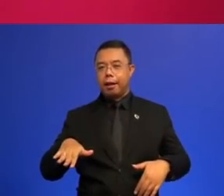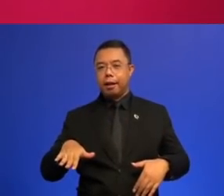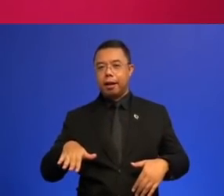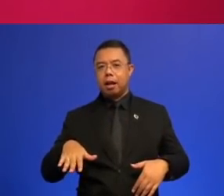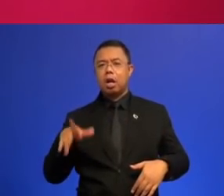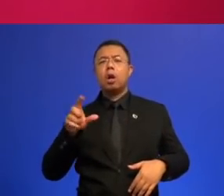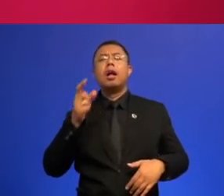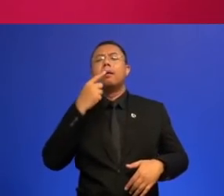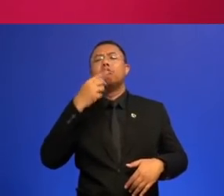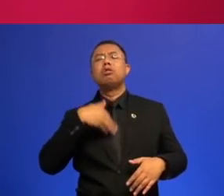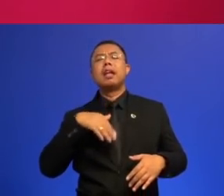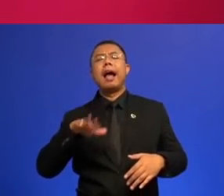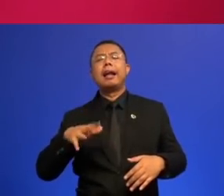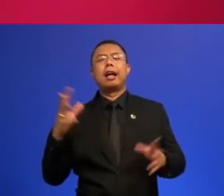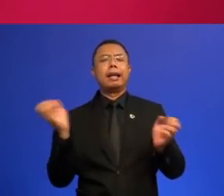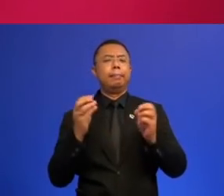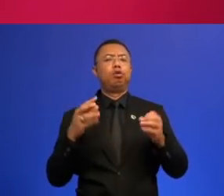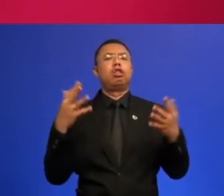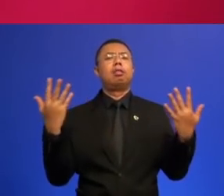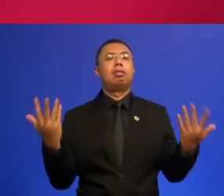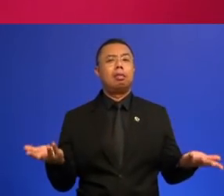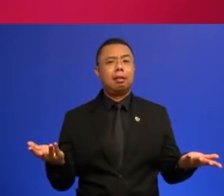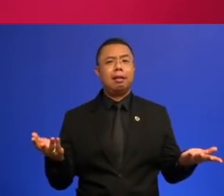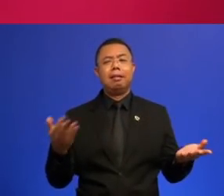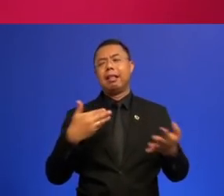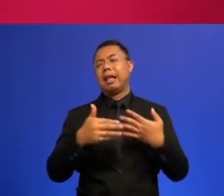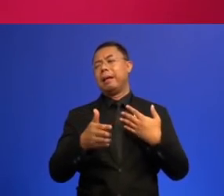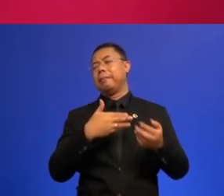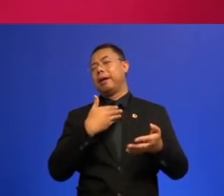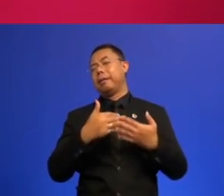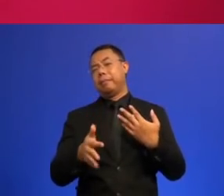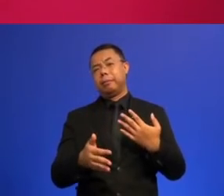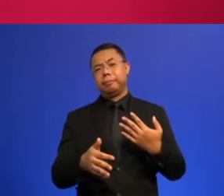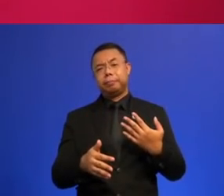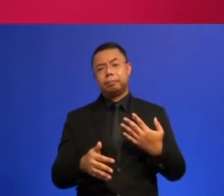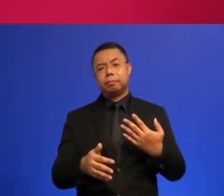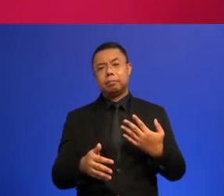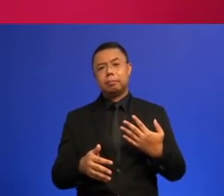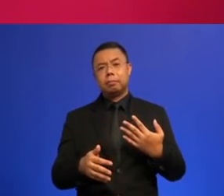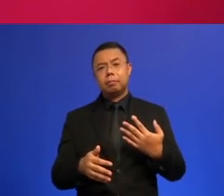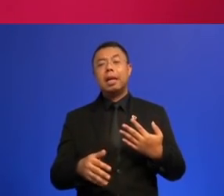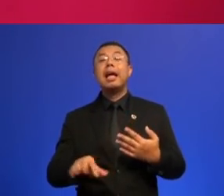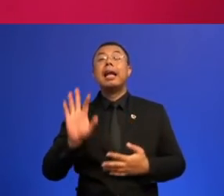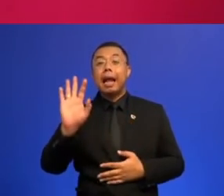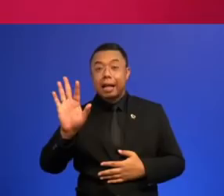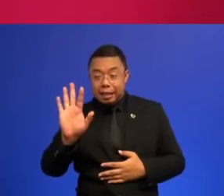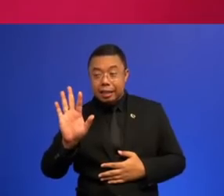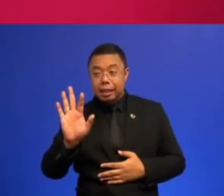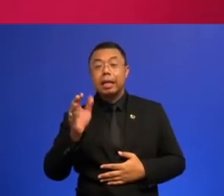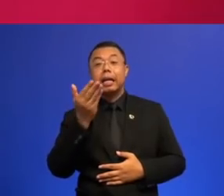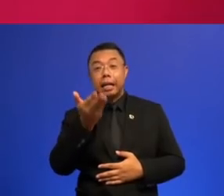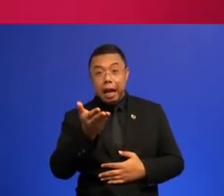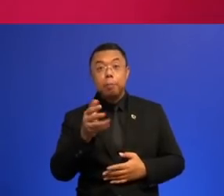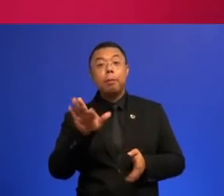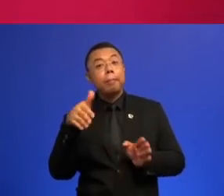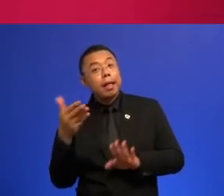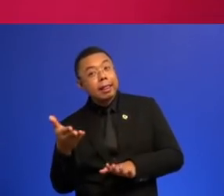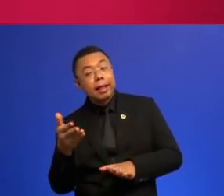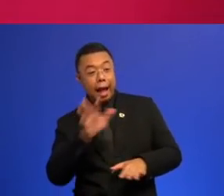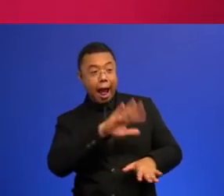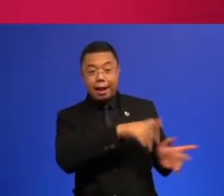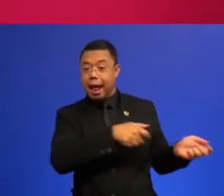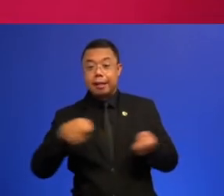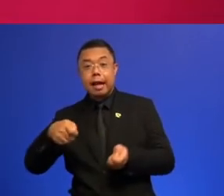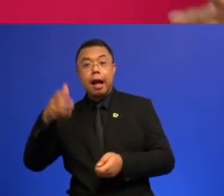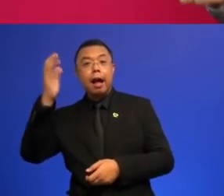Orang gak punya anak kok ribut. Gak masalah. Nanti kamu juga mati gak bawa